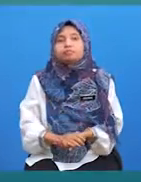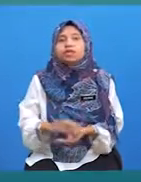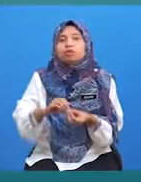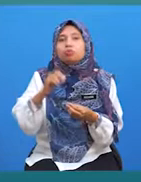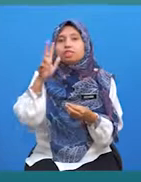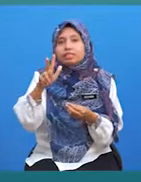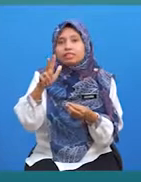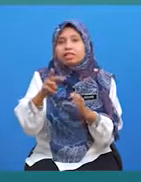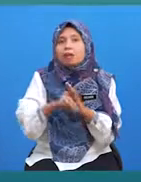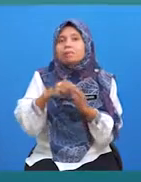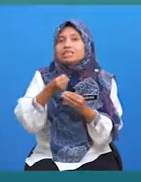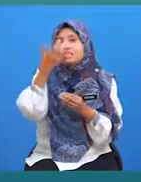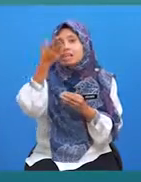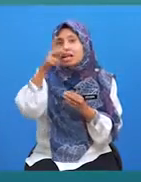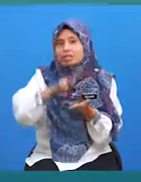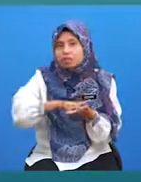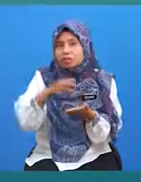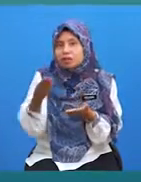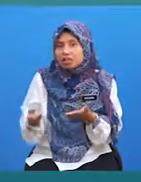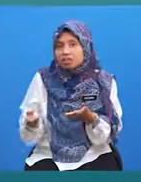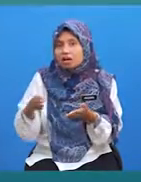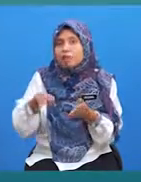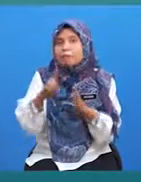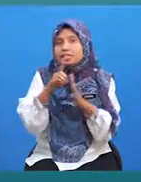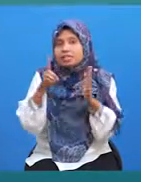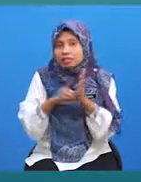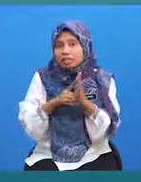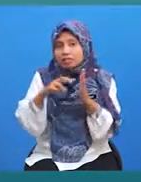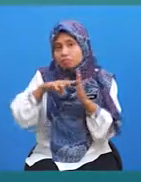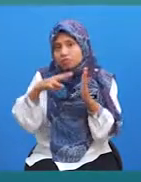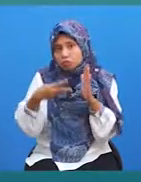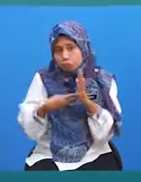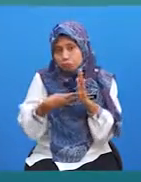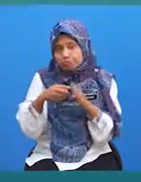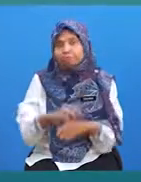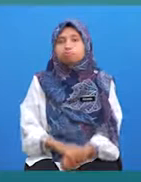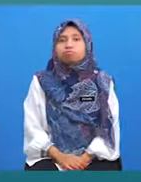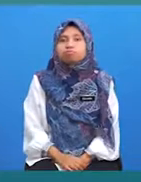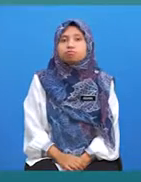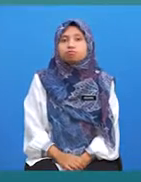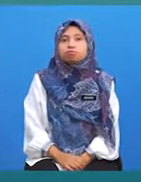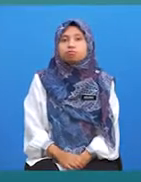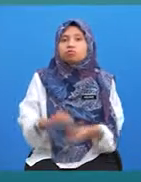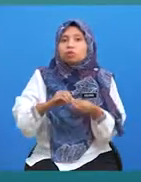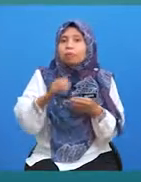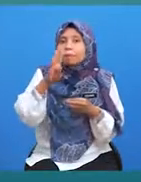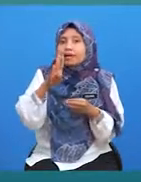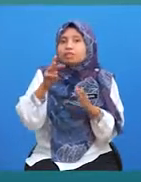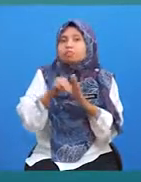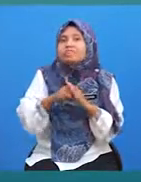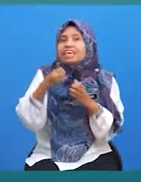Yang ketiga, menyatakan peribahasa berdasarkan maksud. Yang